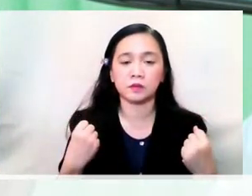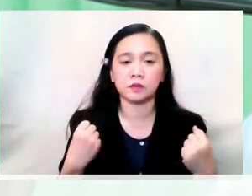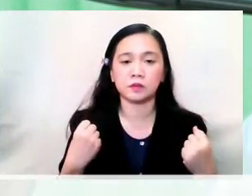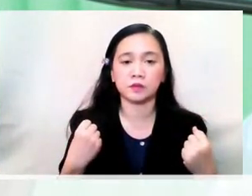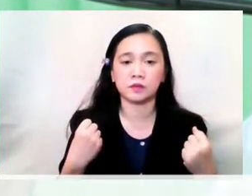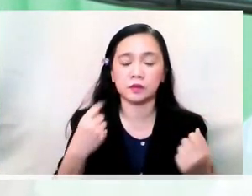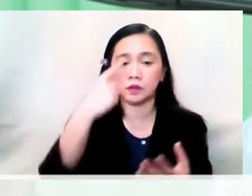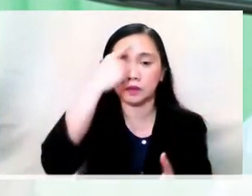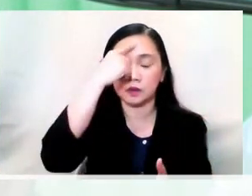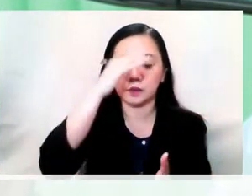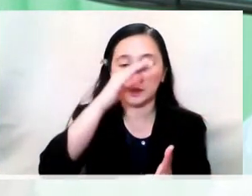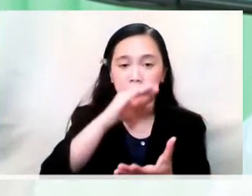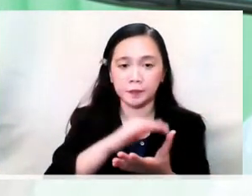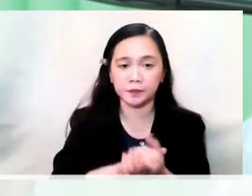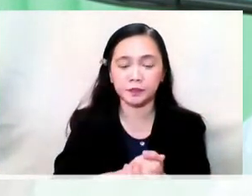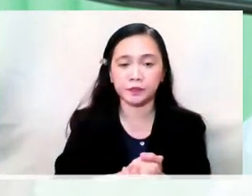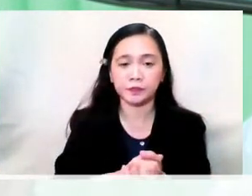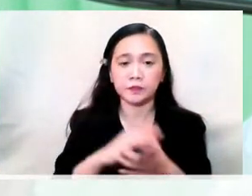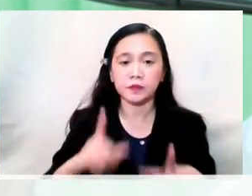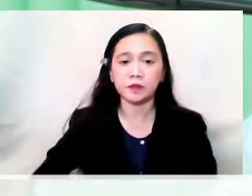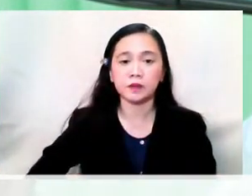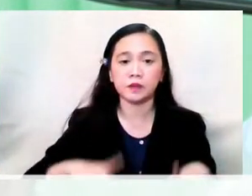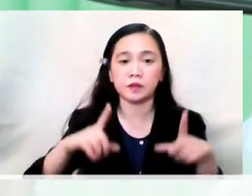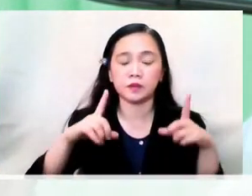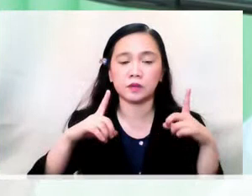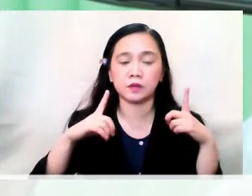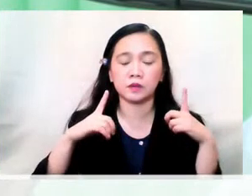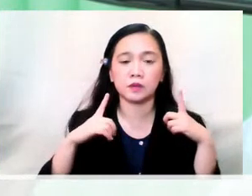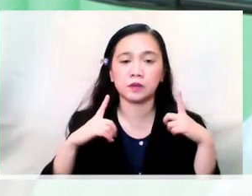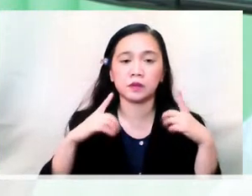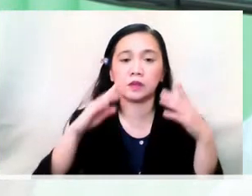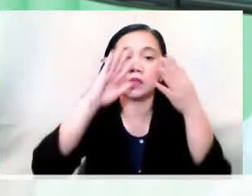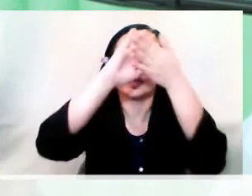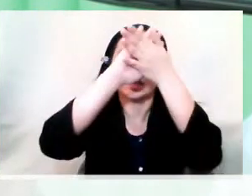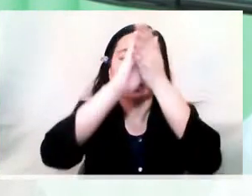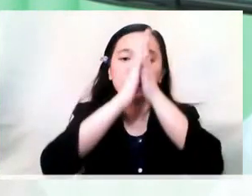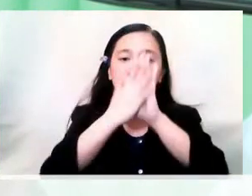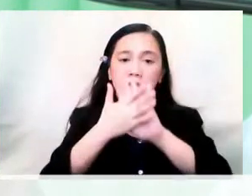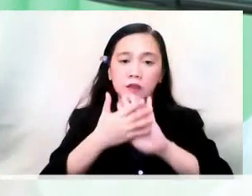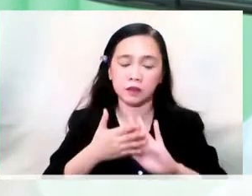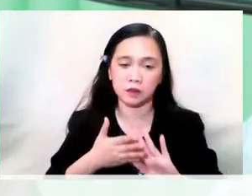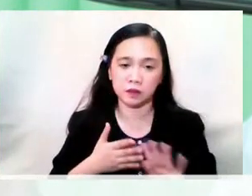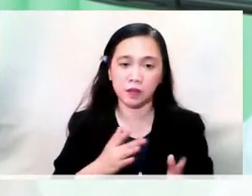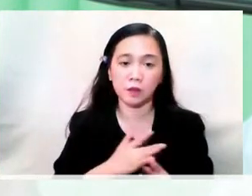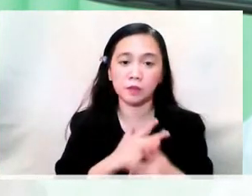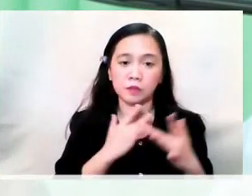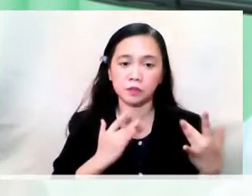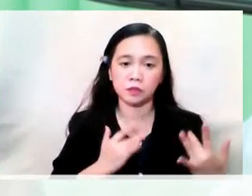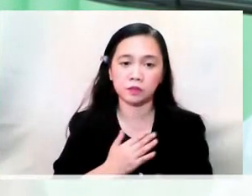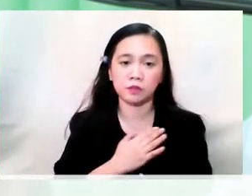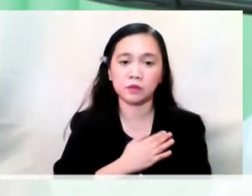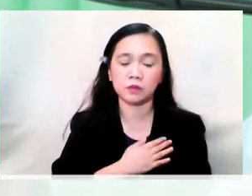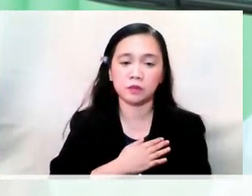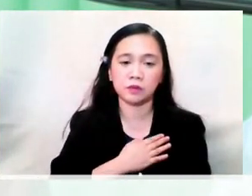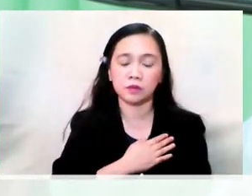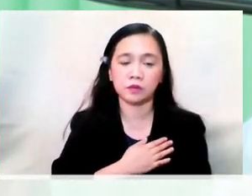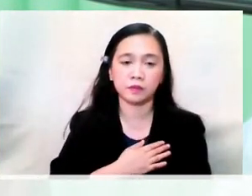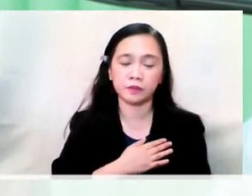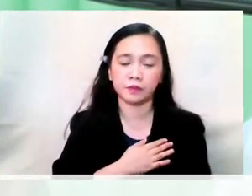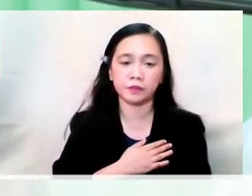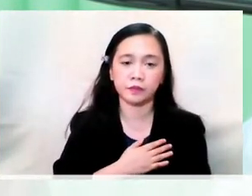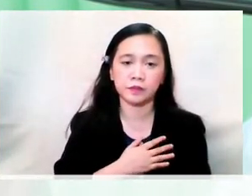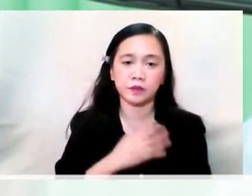pananalig upang makapamuhay kaming may payapang puso at kalooban habang tinatahak namin